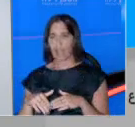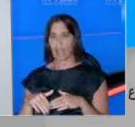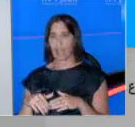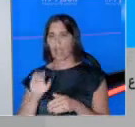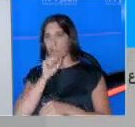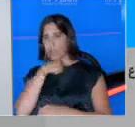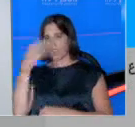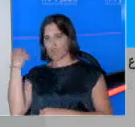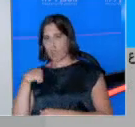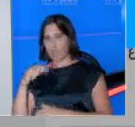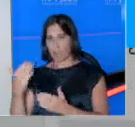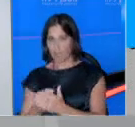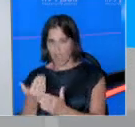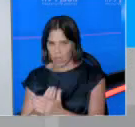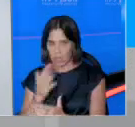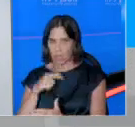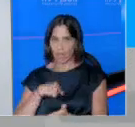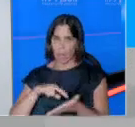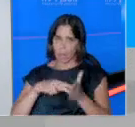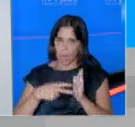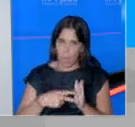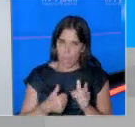את החדשה, עניינים שהם פוליטיים,